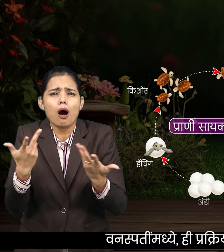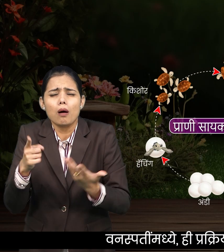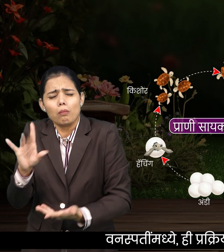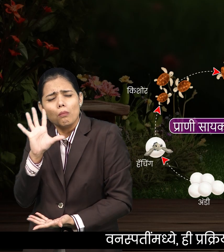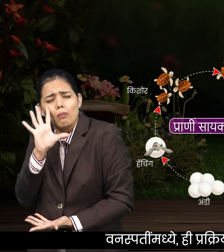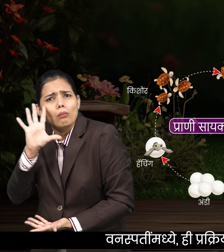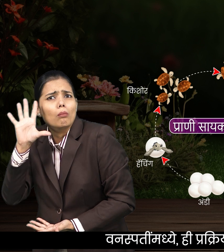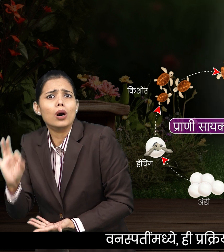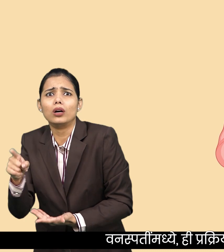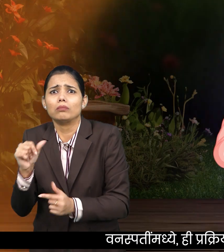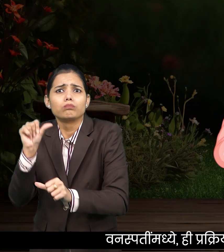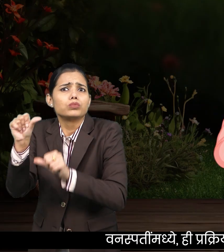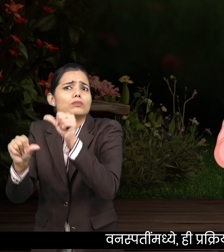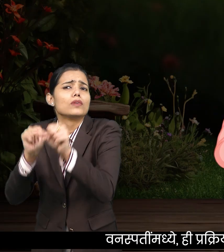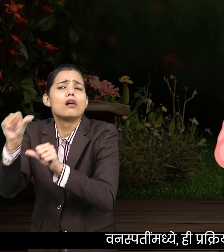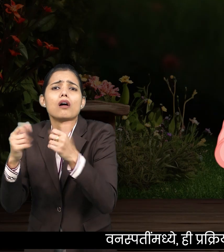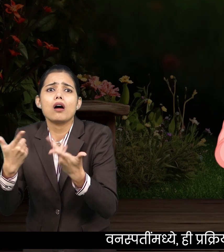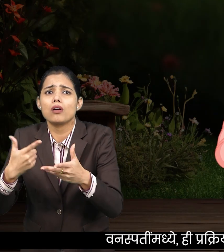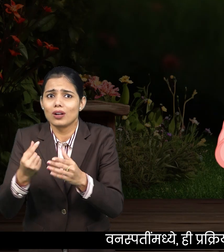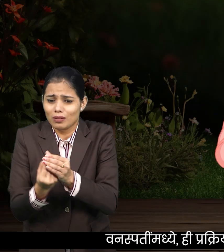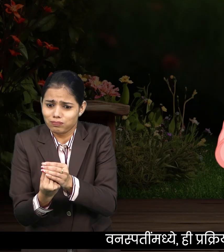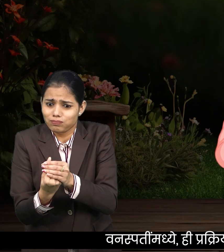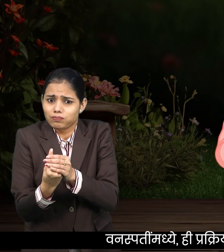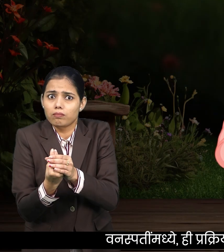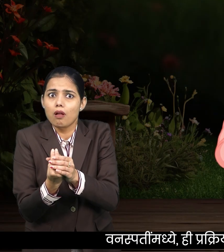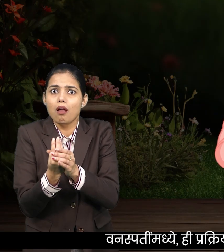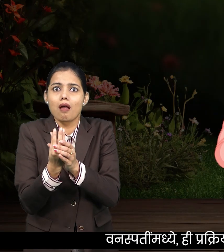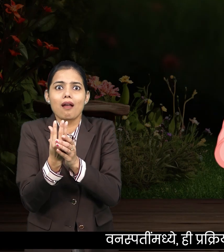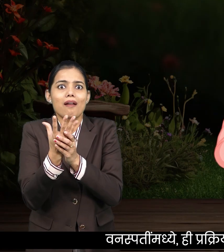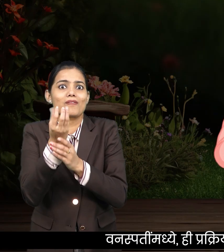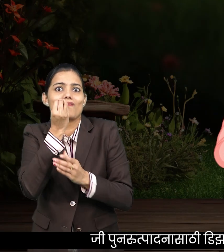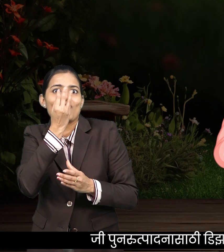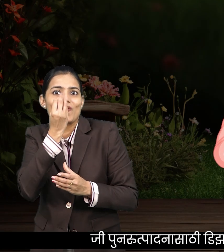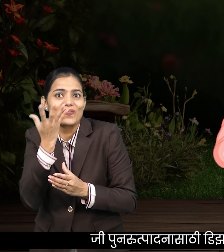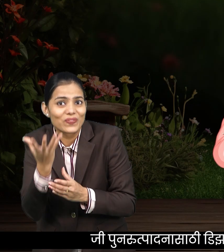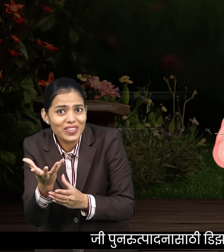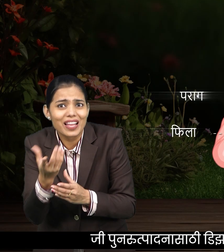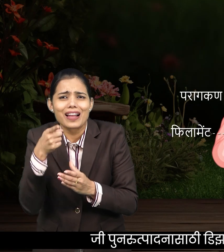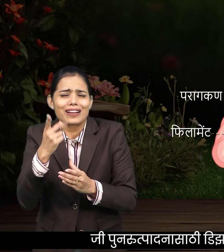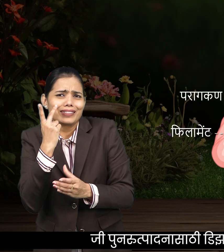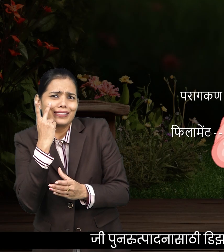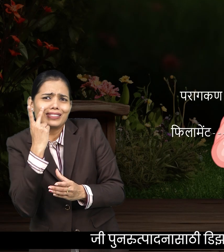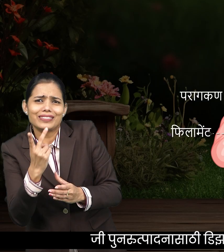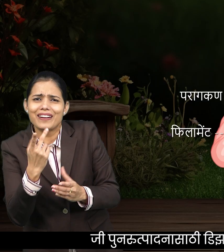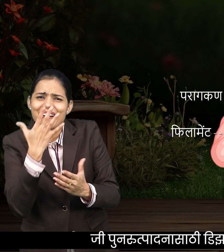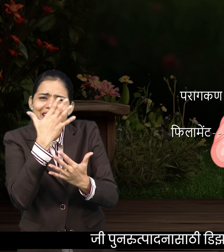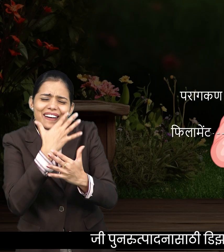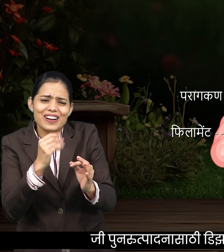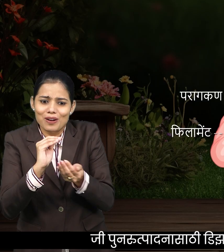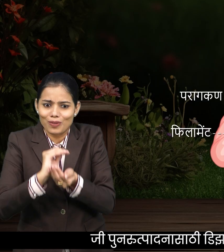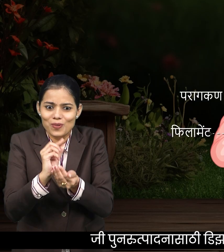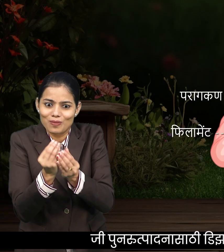वनस्पतींमध्ये ही प्रक्रिया प्रामुख्याने फुलाद्वारे केली जाते, जी